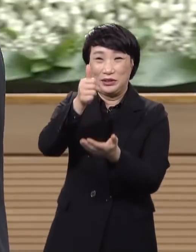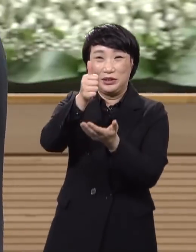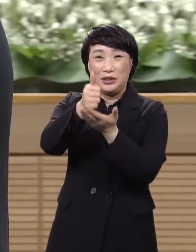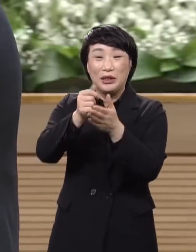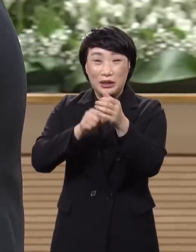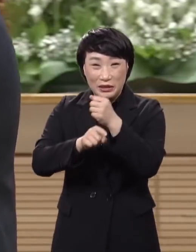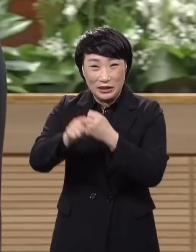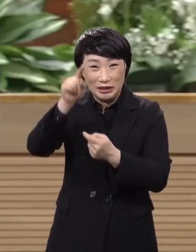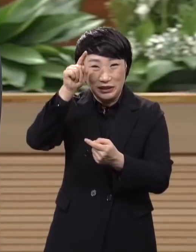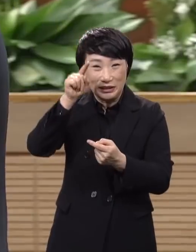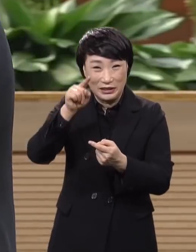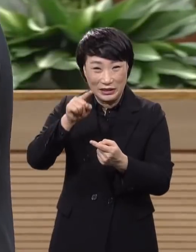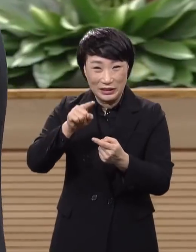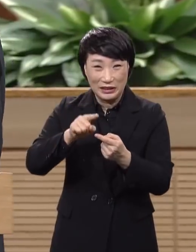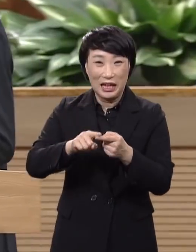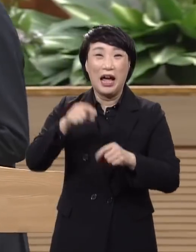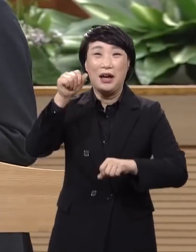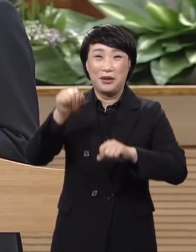죽든지